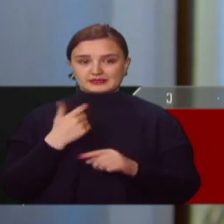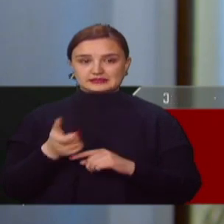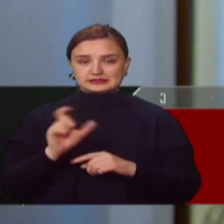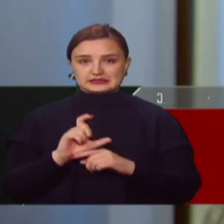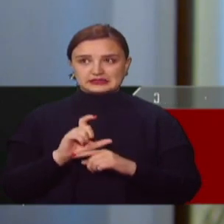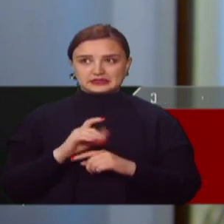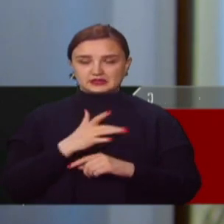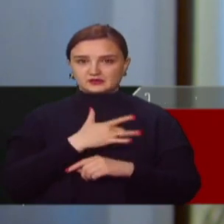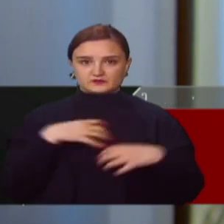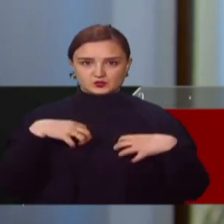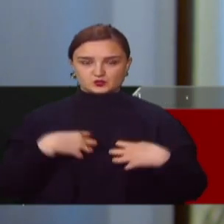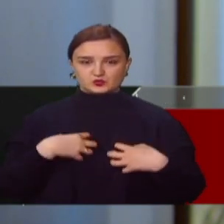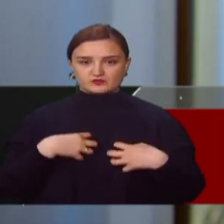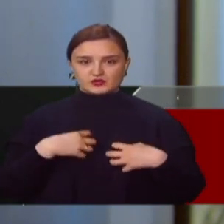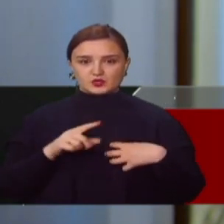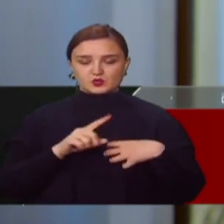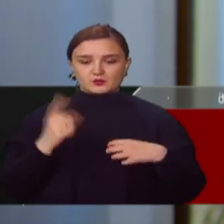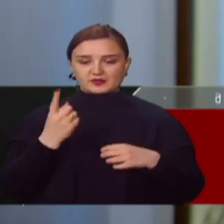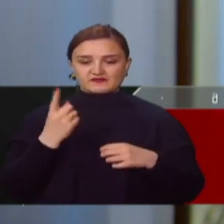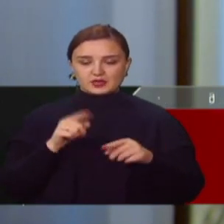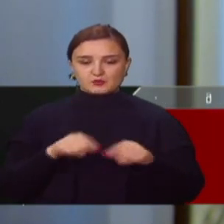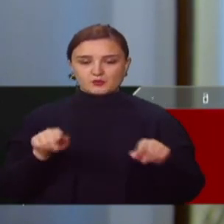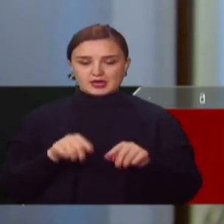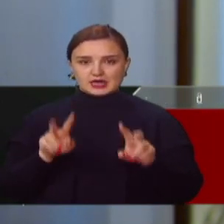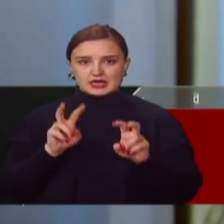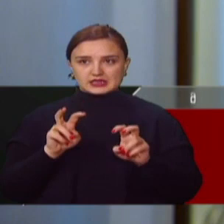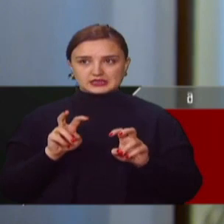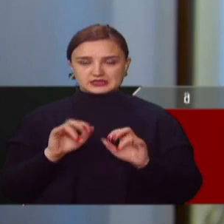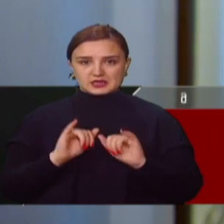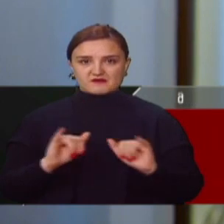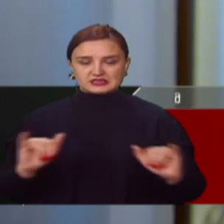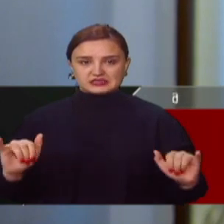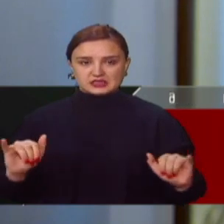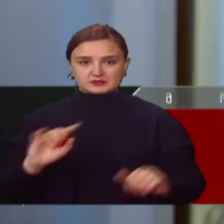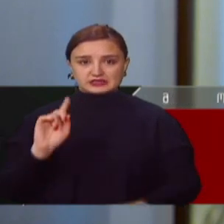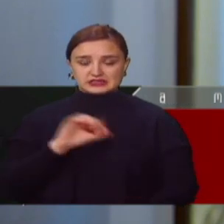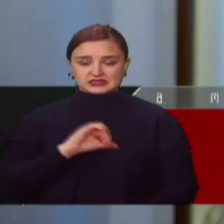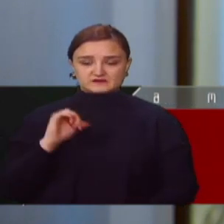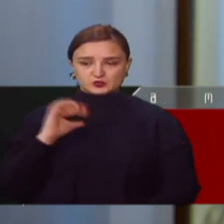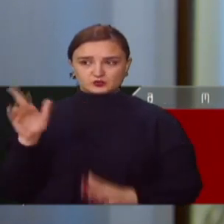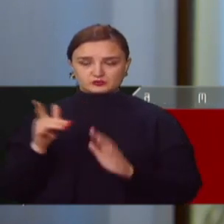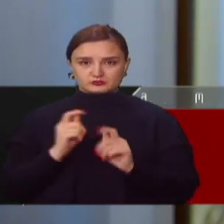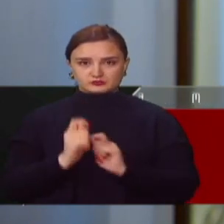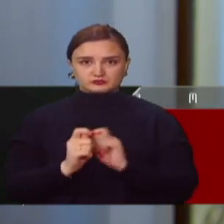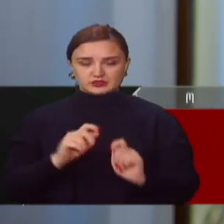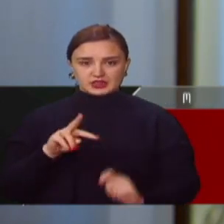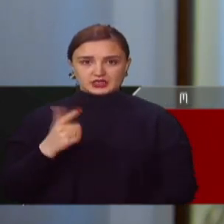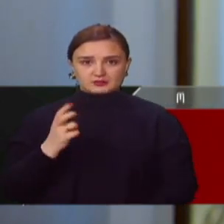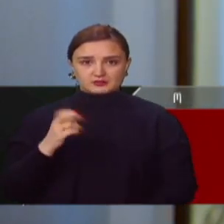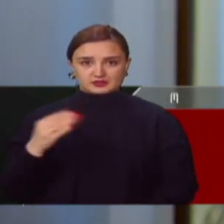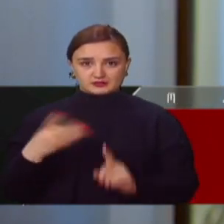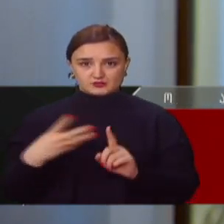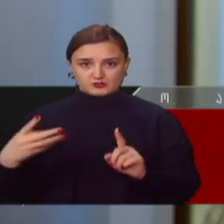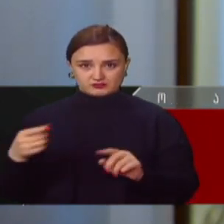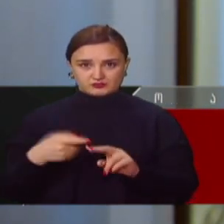taliam psuhoarim, rom, pirveli propagandist, ca mărut să le buat, rasa să fie un sod de banavat LGBT propagandist, ca de